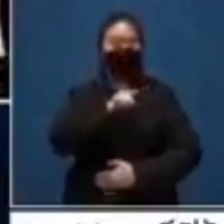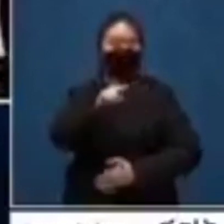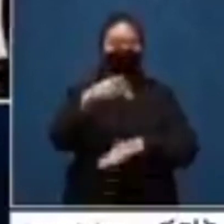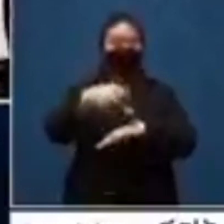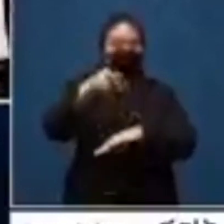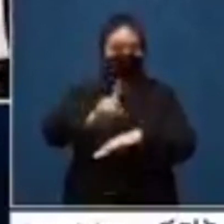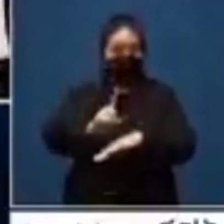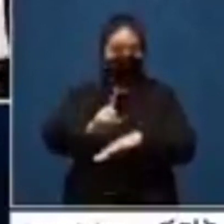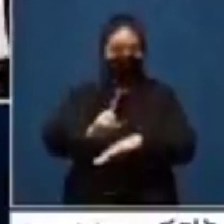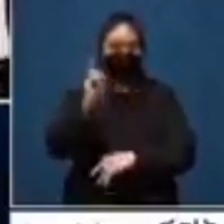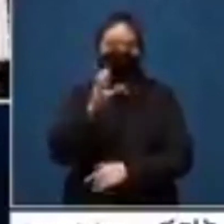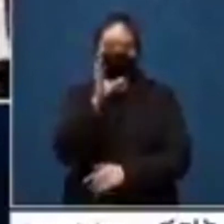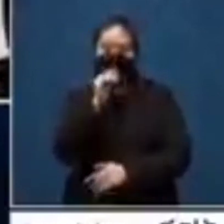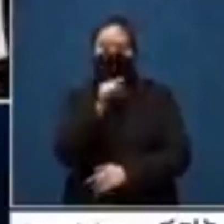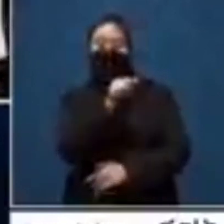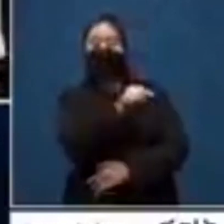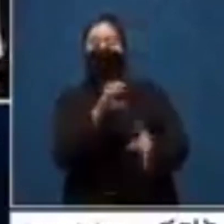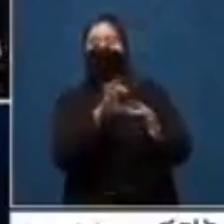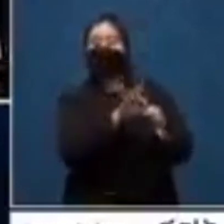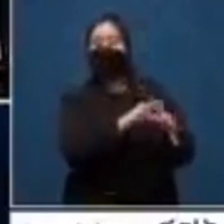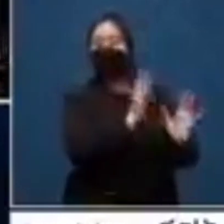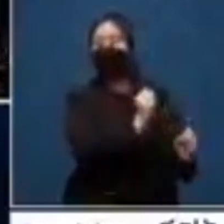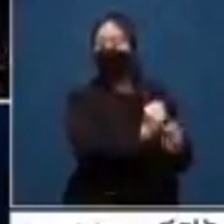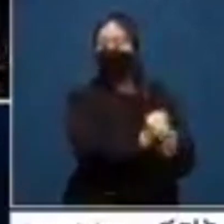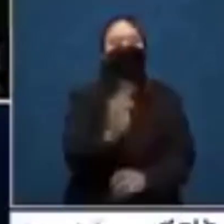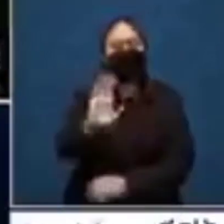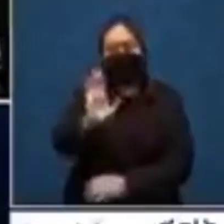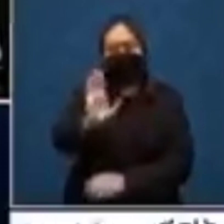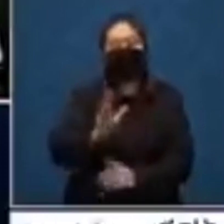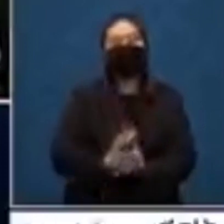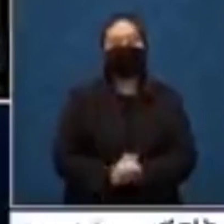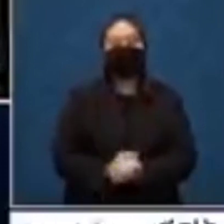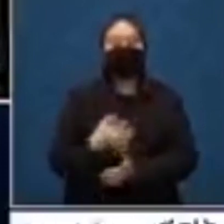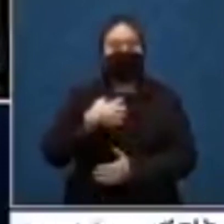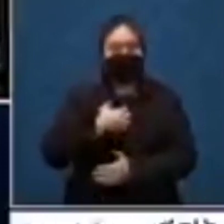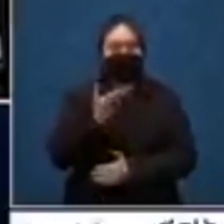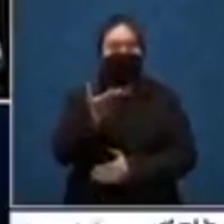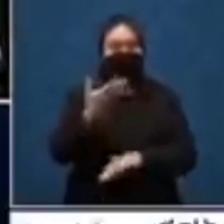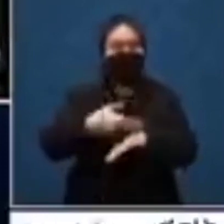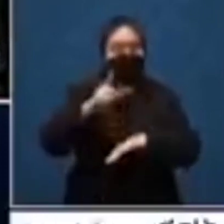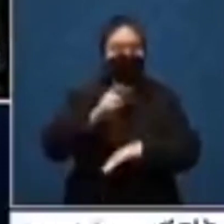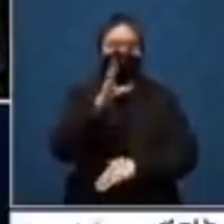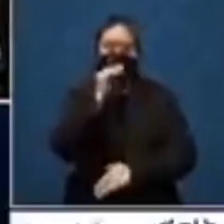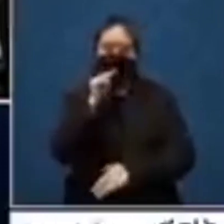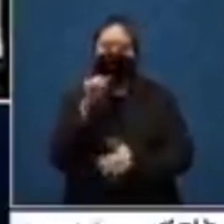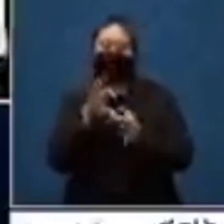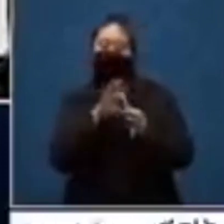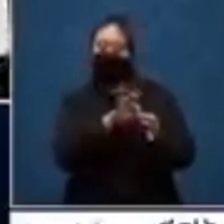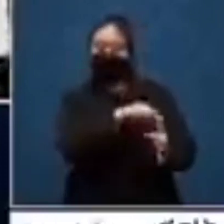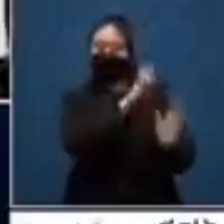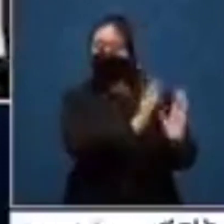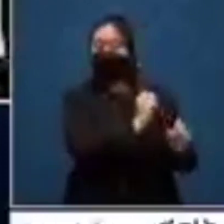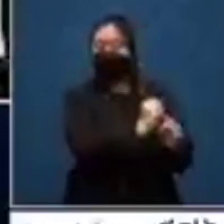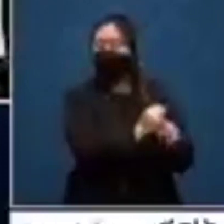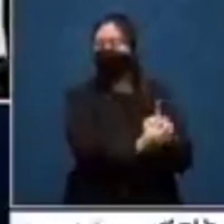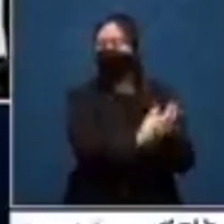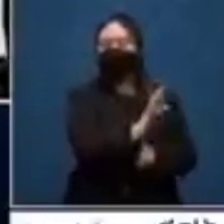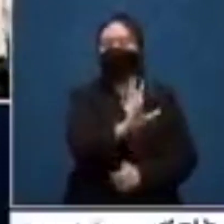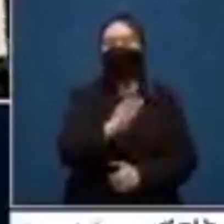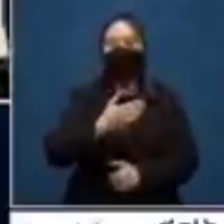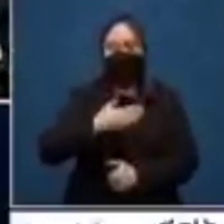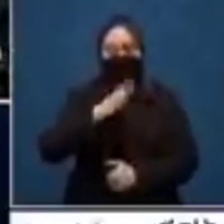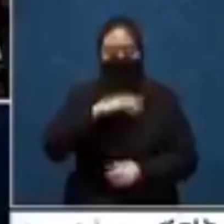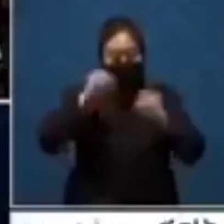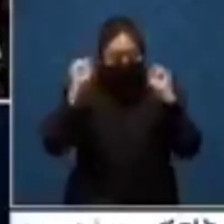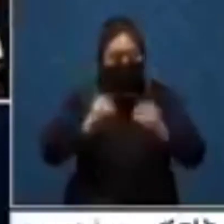ไม่จำเป็นต้องไปพูดถึงเจ้าหน้าที่เลยก็อยากให้ท่านประธานนะครับเป็นไปได้นะครับไม่ต้องพูดถึงเจ้าหน้าที่แล้วท่านประธานวินิจฉัยอะไรไปนะครับคุย